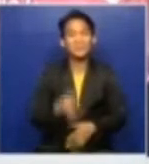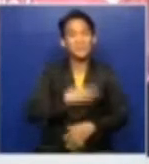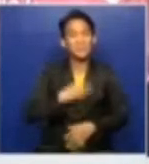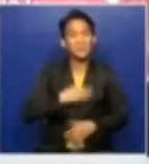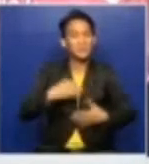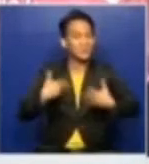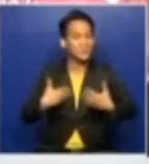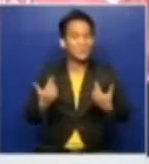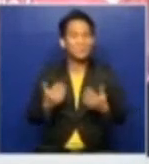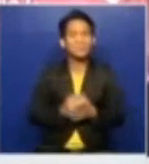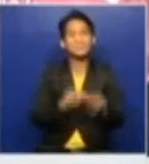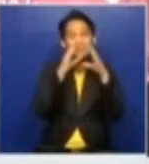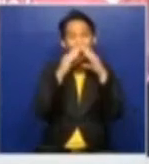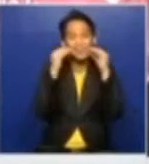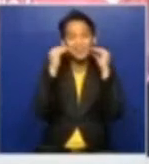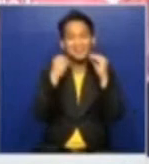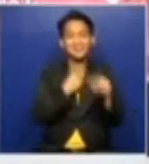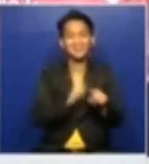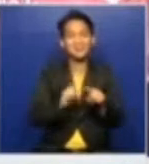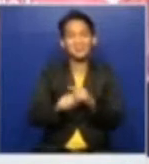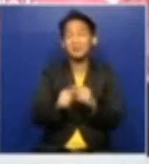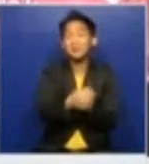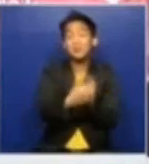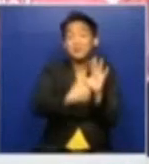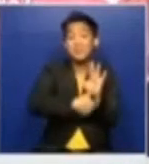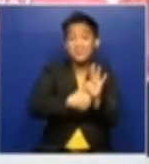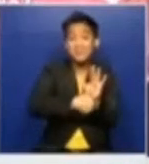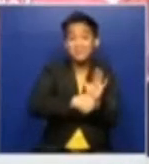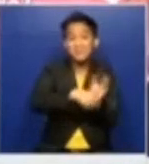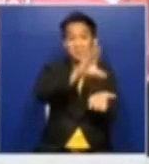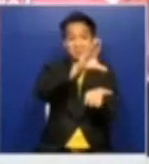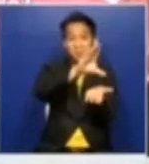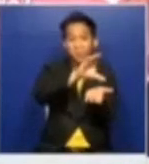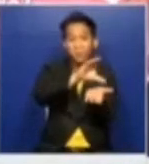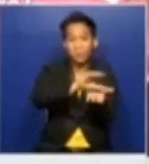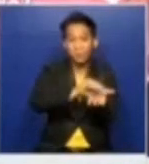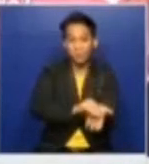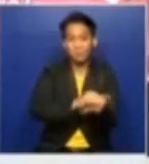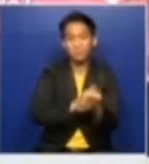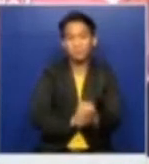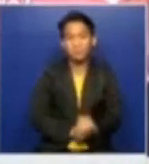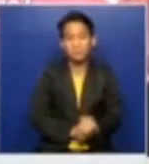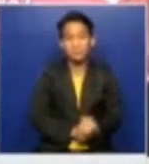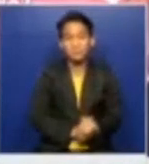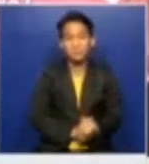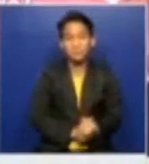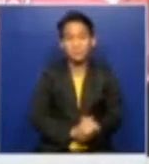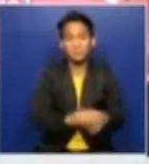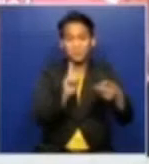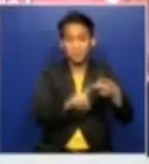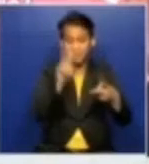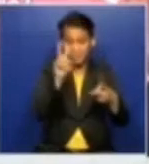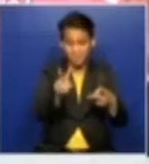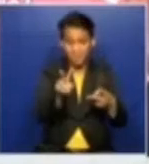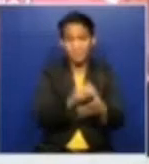ติยินดีก็คือลดหนี้สินเขาให้ได้มากที่สุดอันดับที่หนึ่งเลยครับคือเรื่องของการที่จะต้